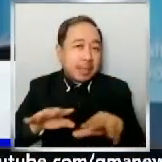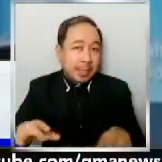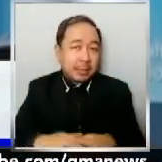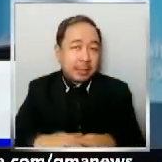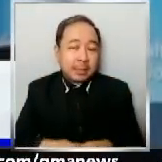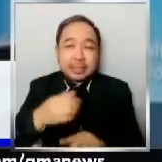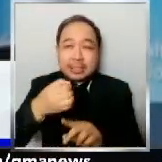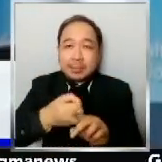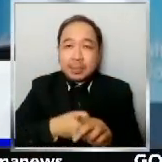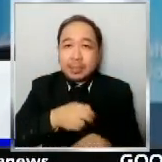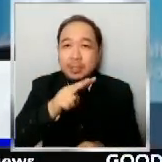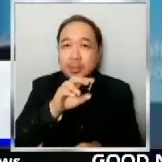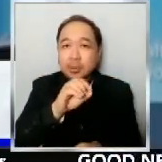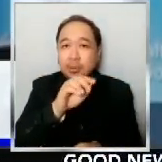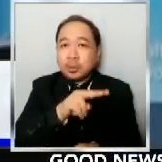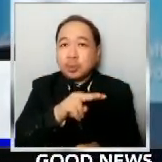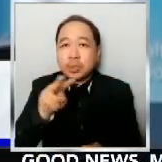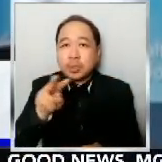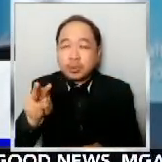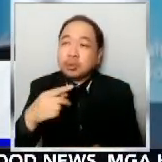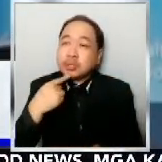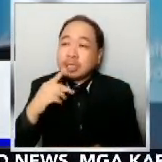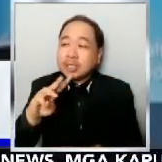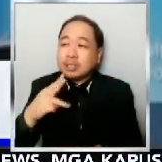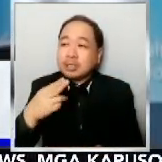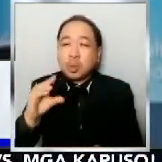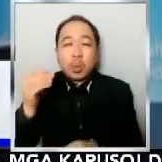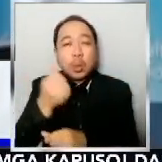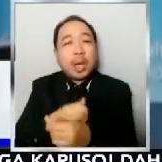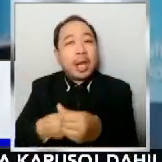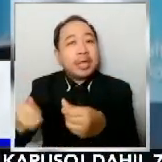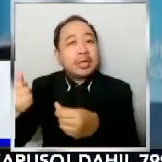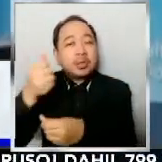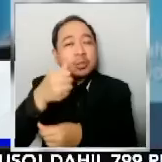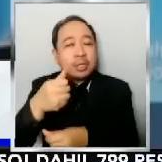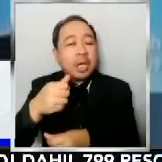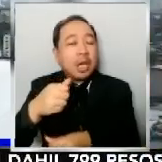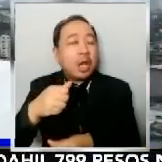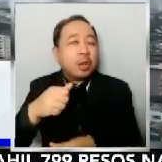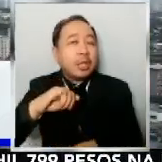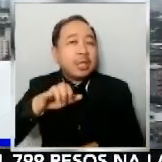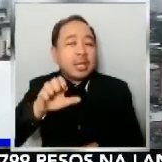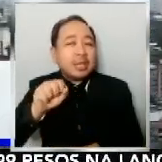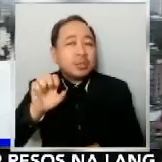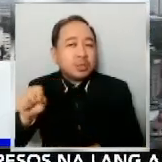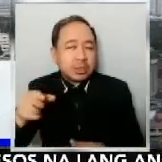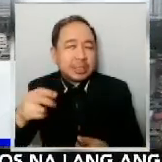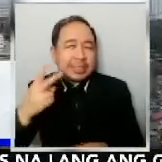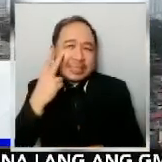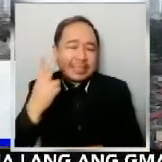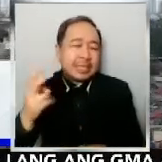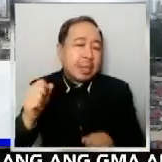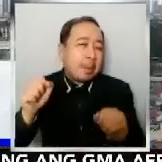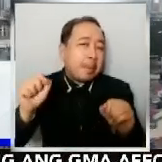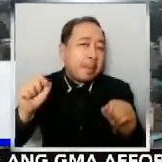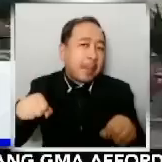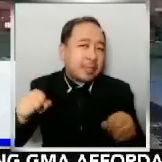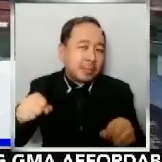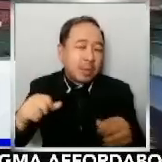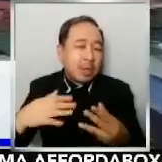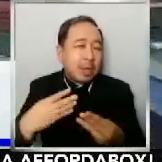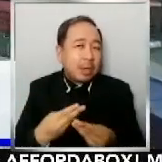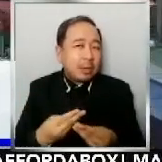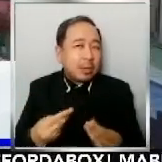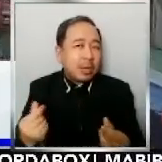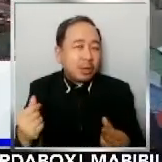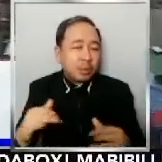sinasabi ni WHO Director General Tedros Adhanom Ghebreyesus na nasisilayan na raw ang pagtatapos ng pandemya. Ang